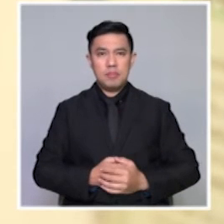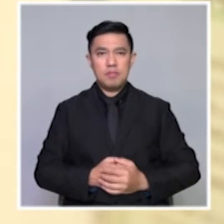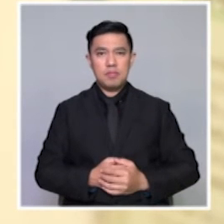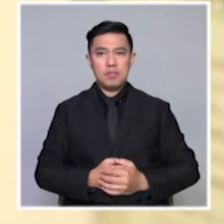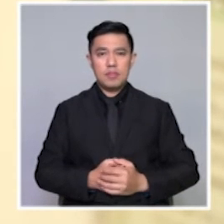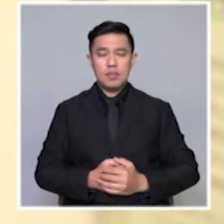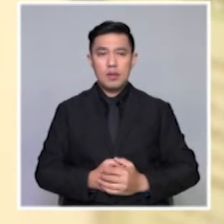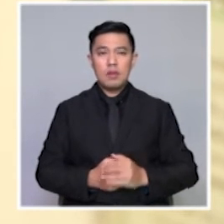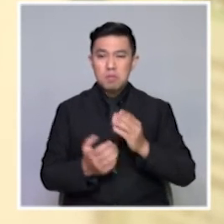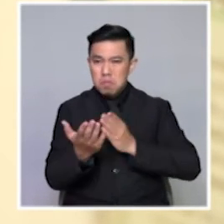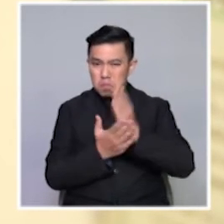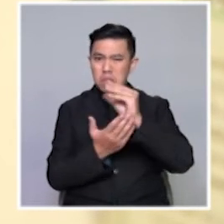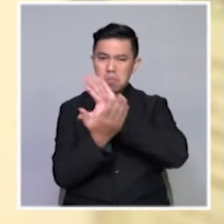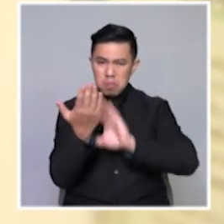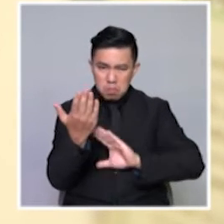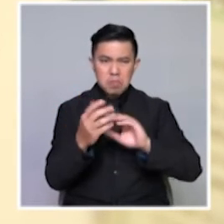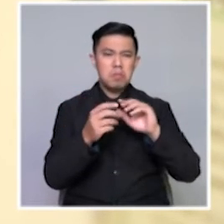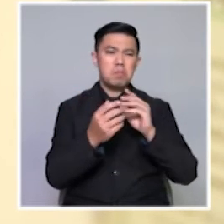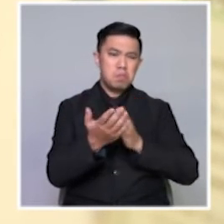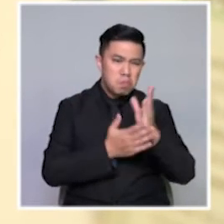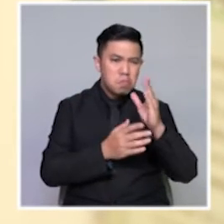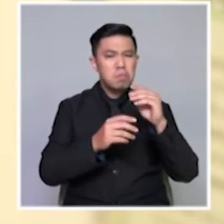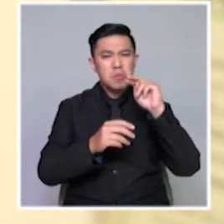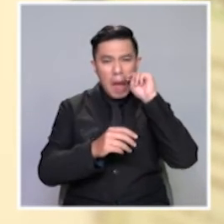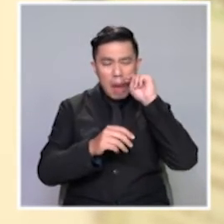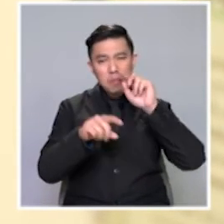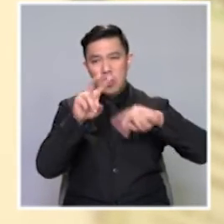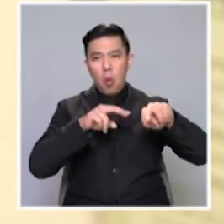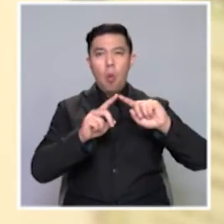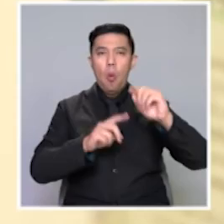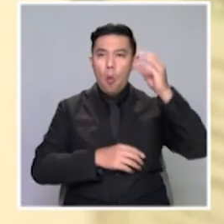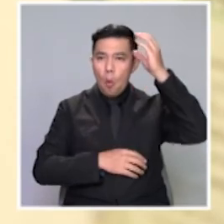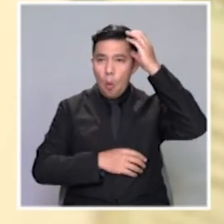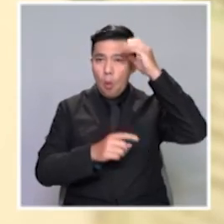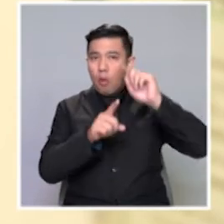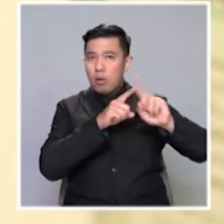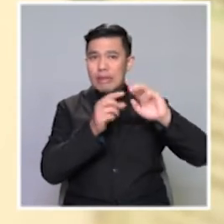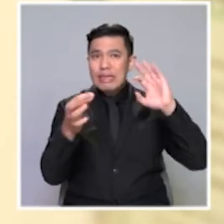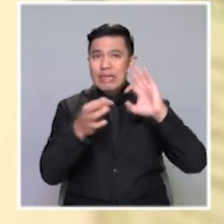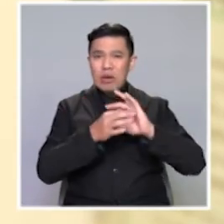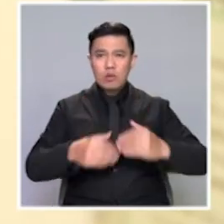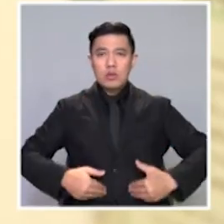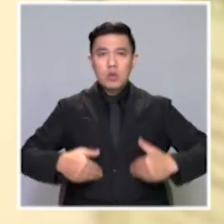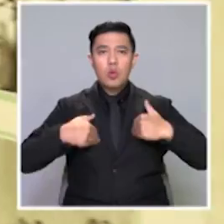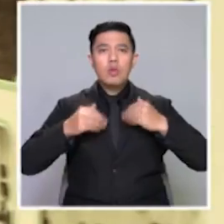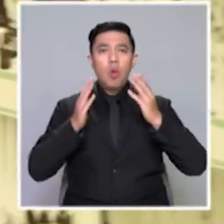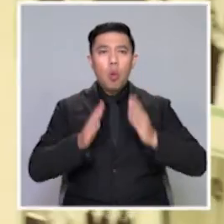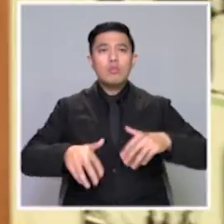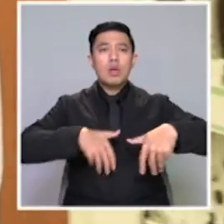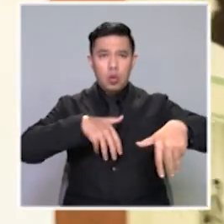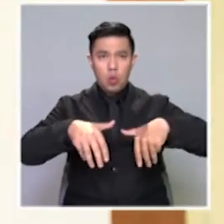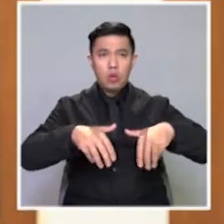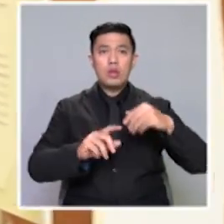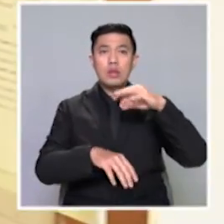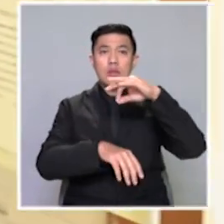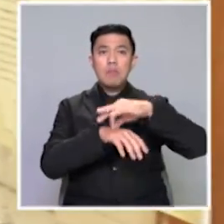ดินศาสตร์แห่งแผ่นน้ำนะครับแล้วก็มีความรอบรู้เรื่องที่เกี่ยวข้องกับความเป็นอยู่ของประชาชน รักษา